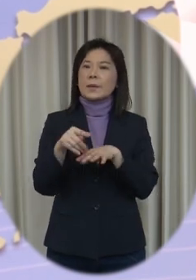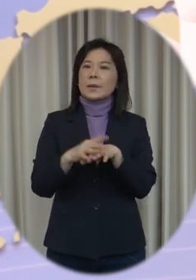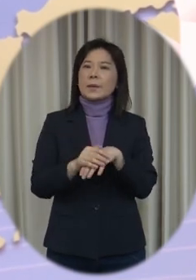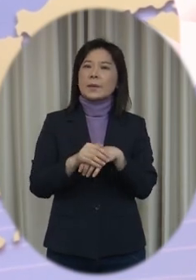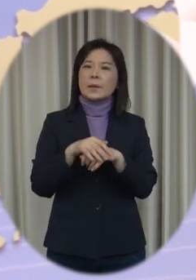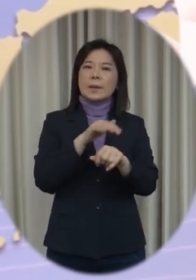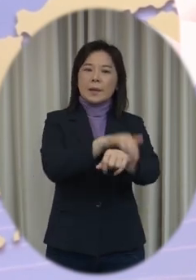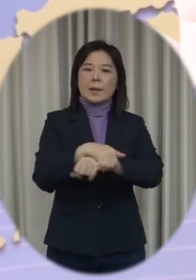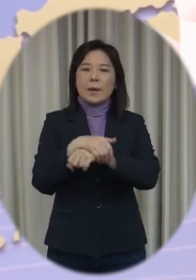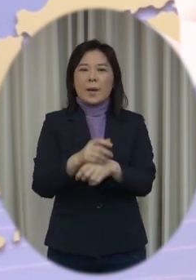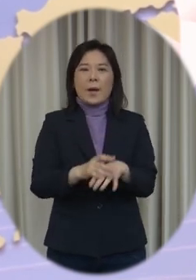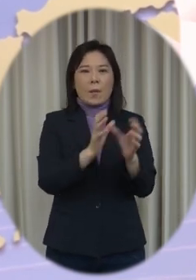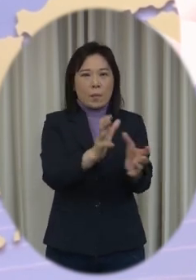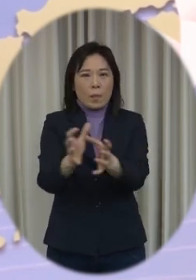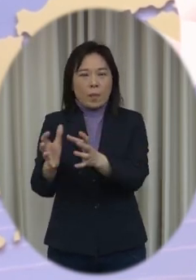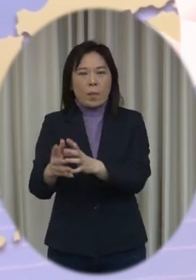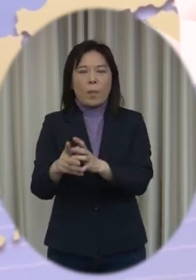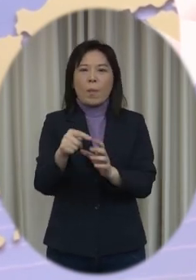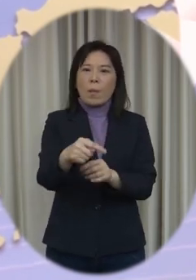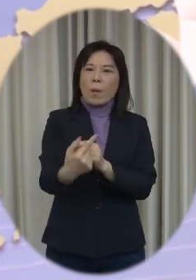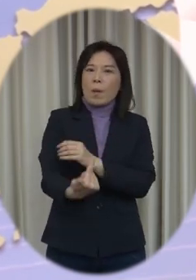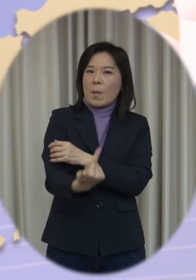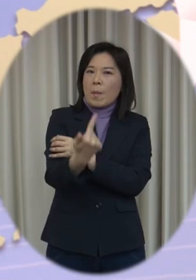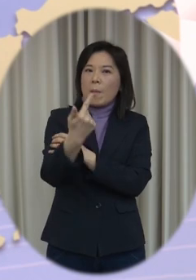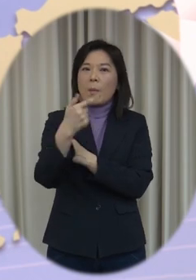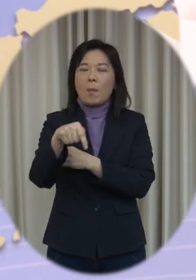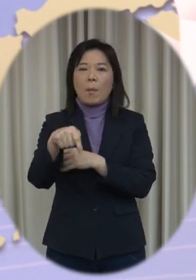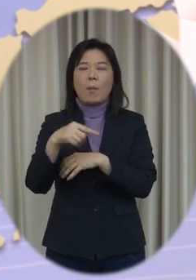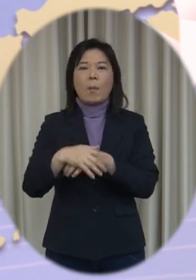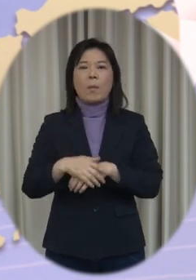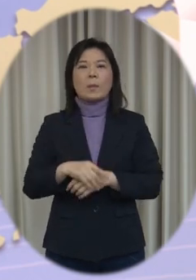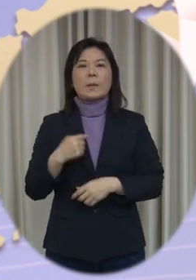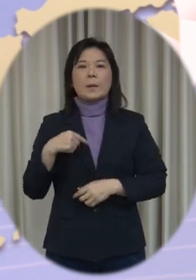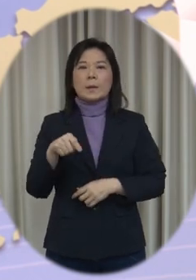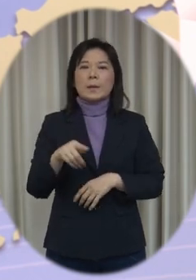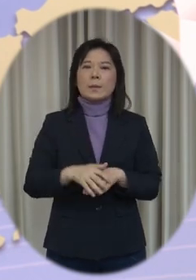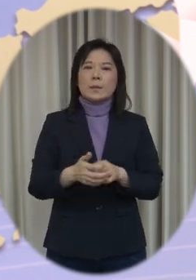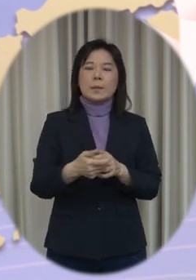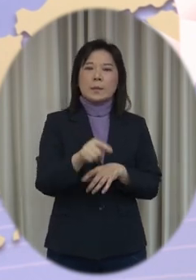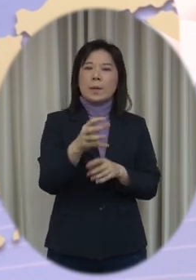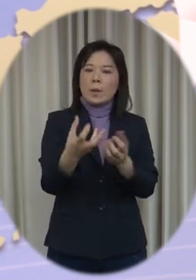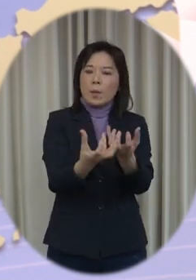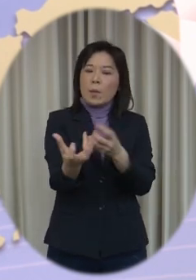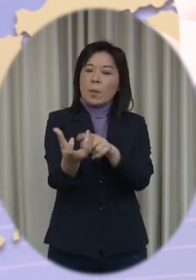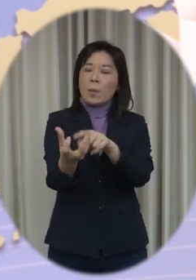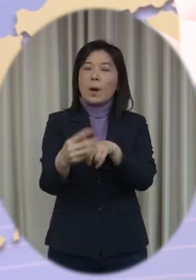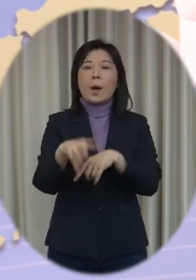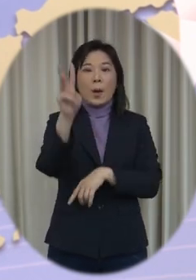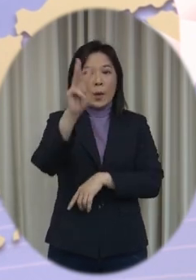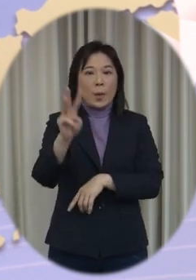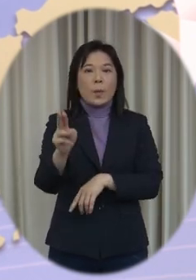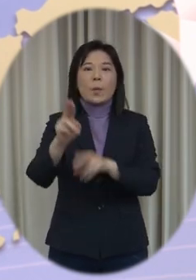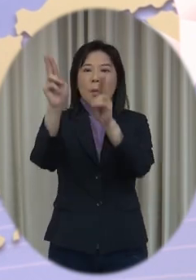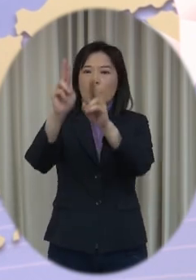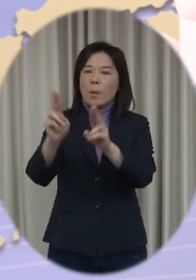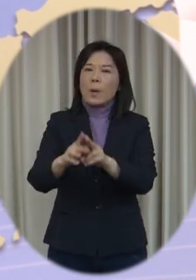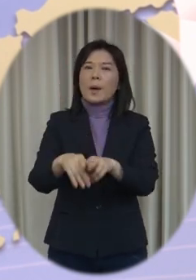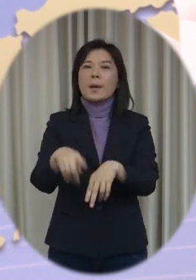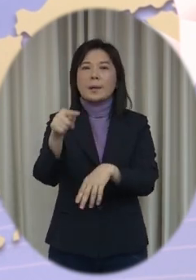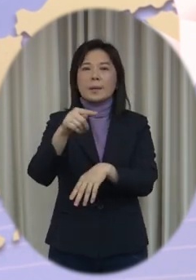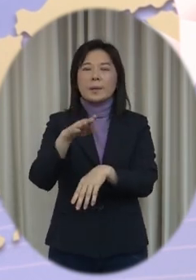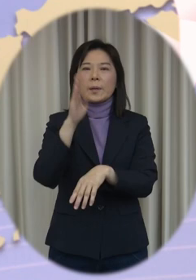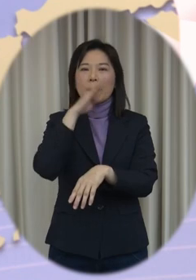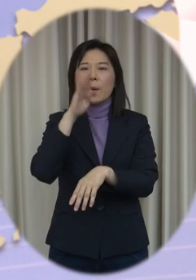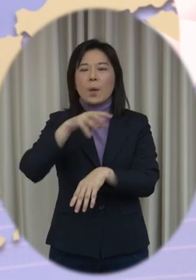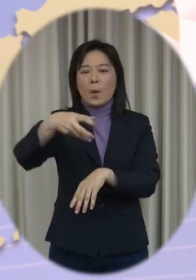后重建工作，让部分地区水电瓦斯等生